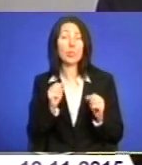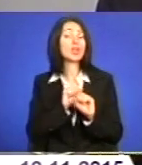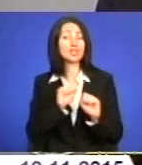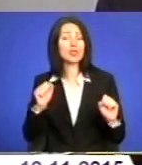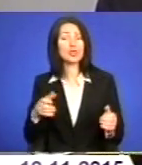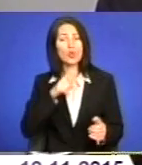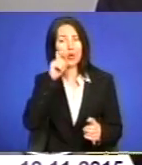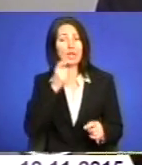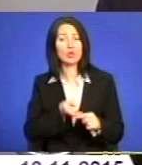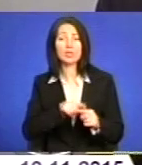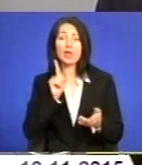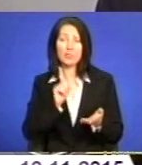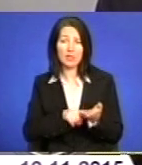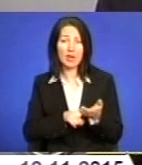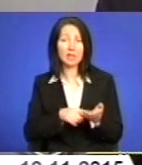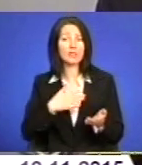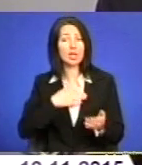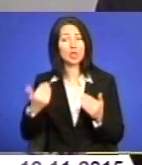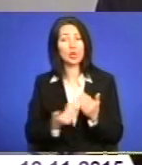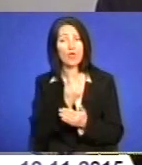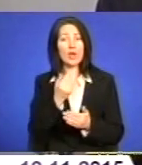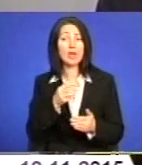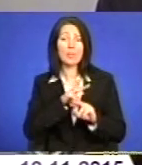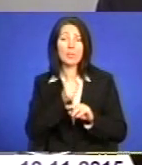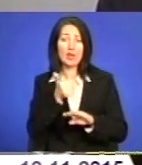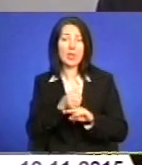прем'єр-міністр пан Трюдо у Анкарі недавно.